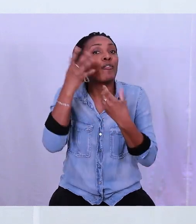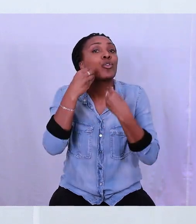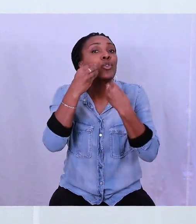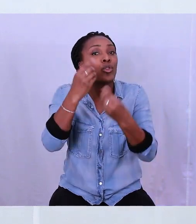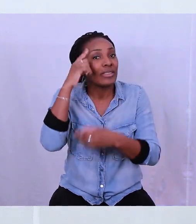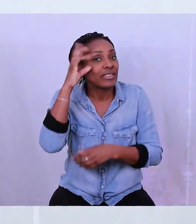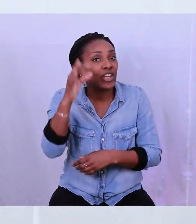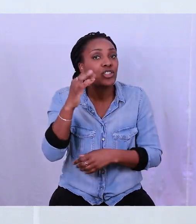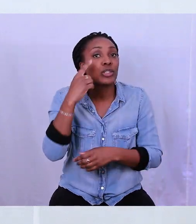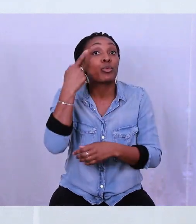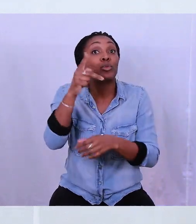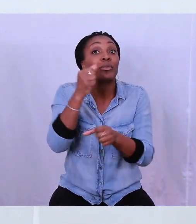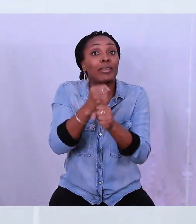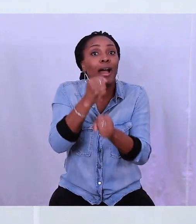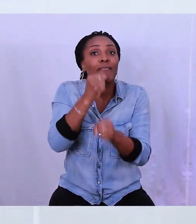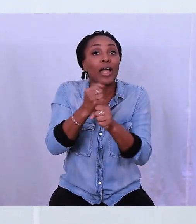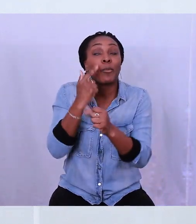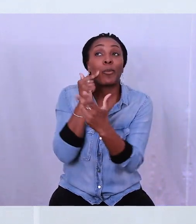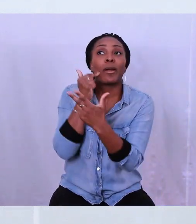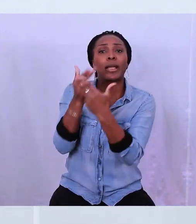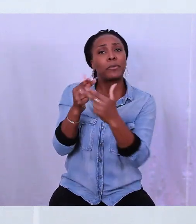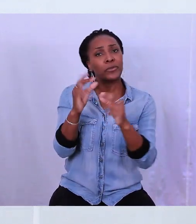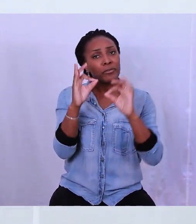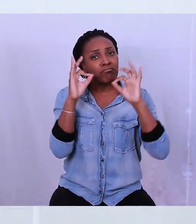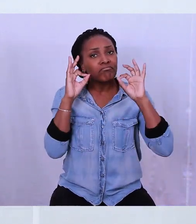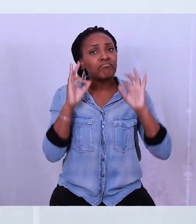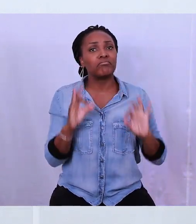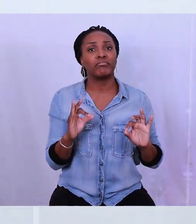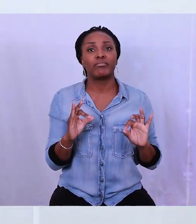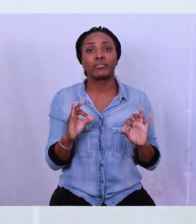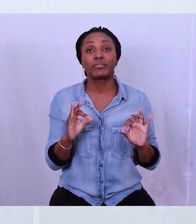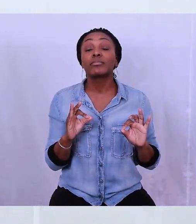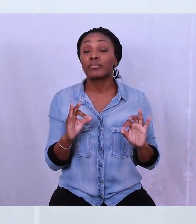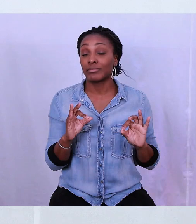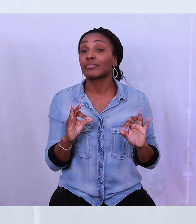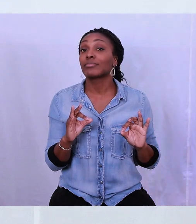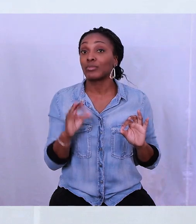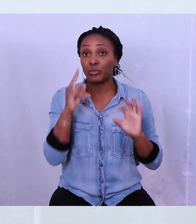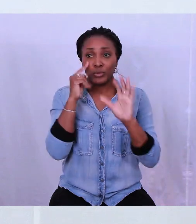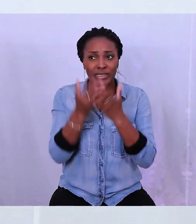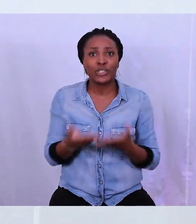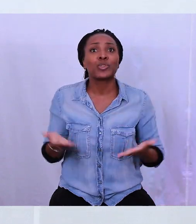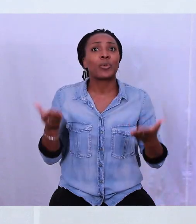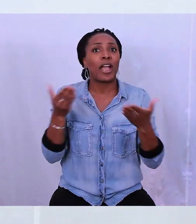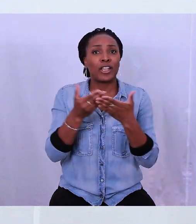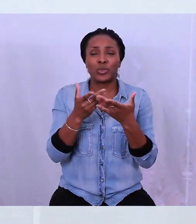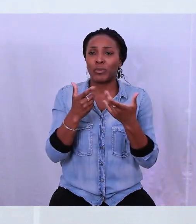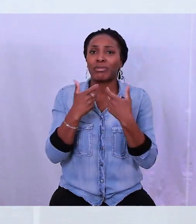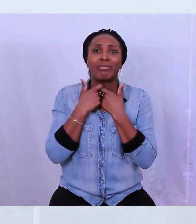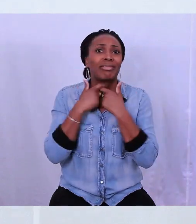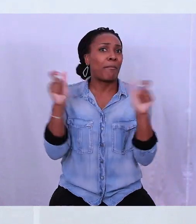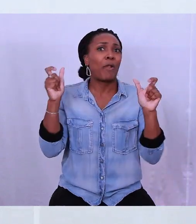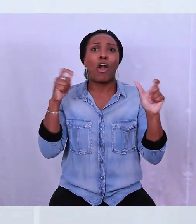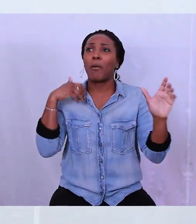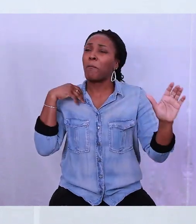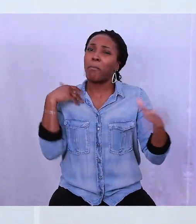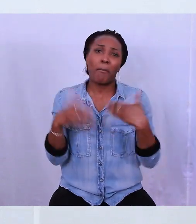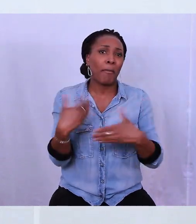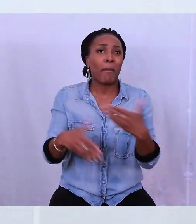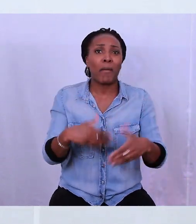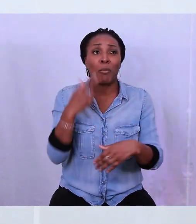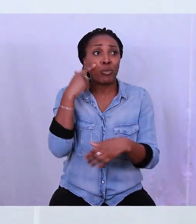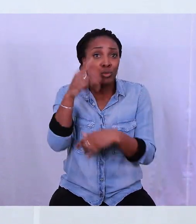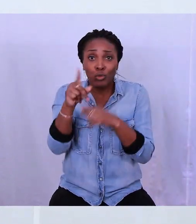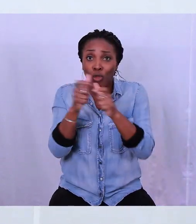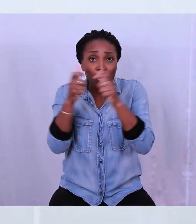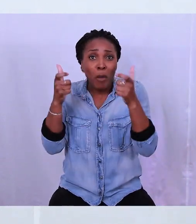t'aider dans ton travail, afin de donner la parole qu'il faut pour que la situation soit débloquée et même que ton entreprise